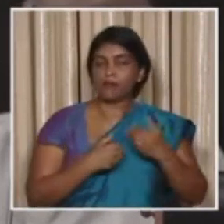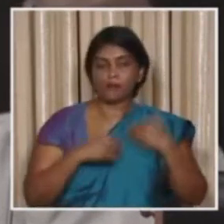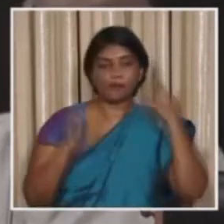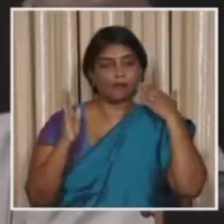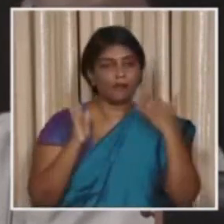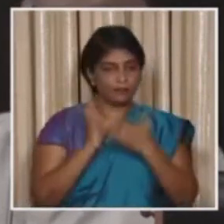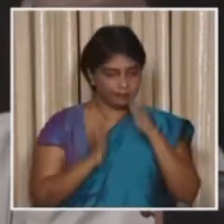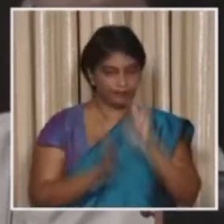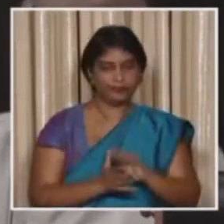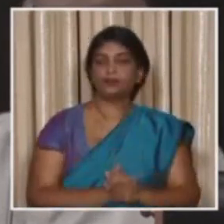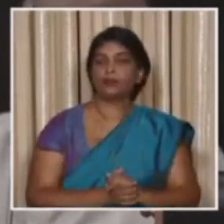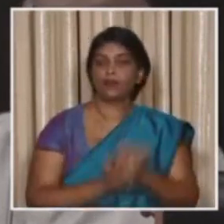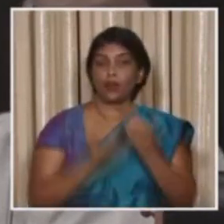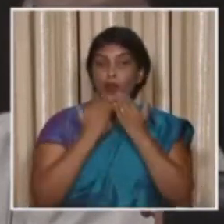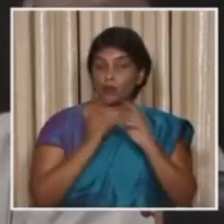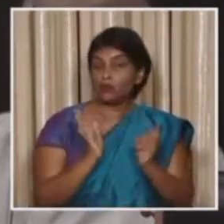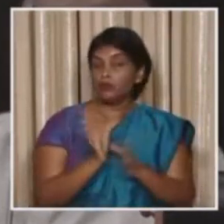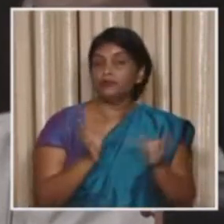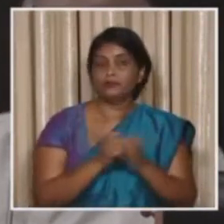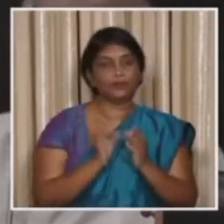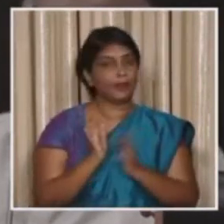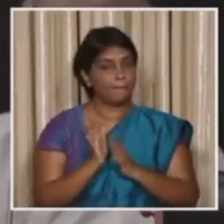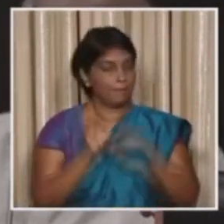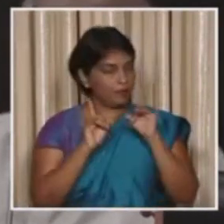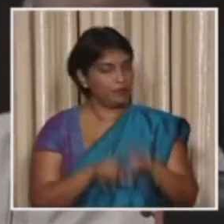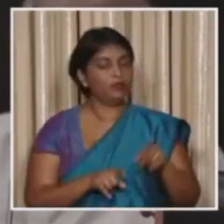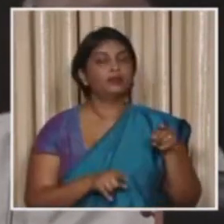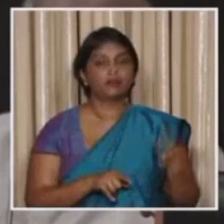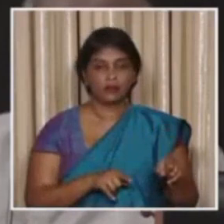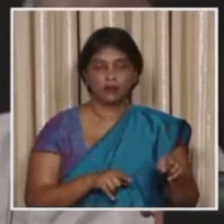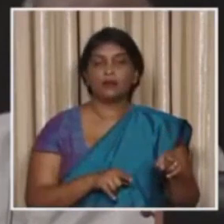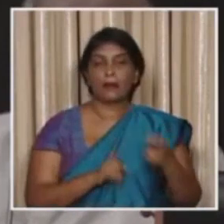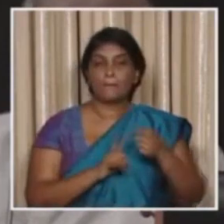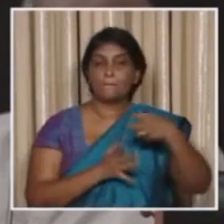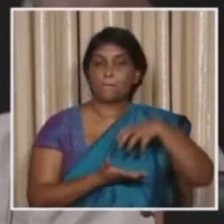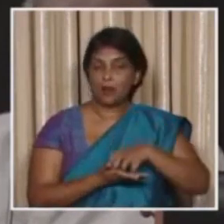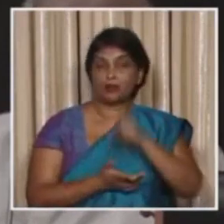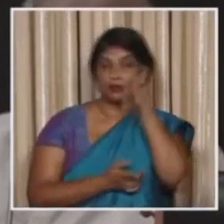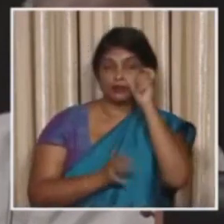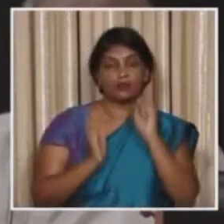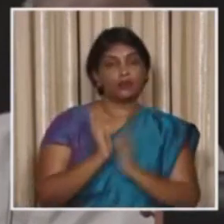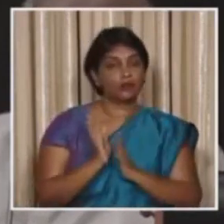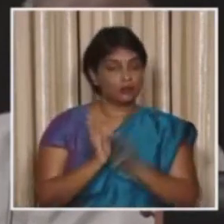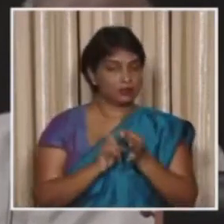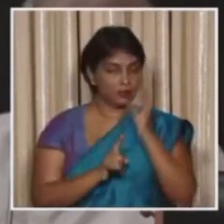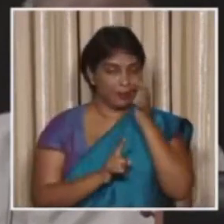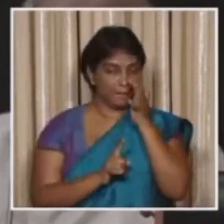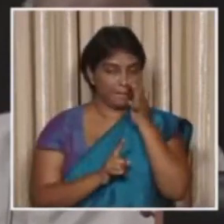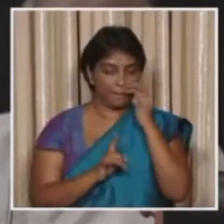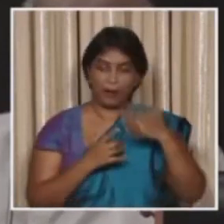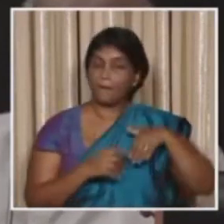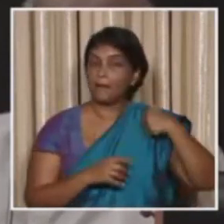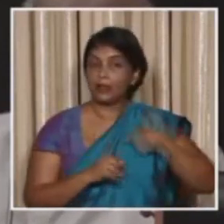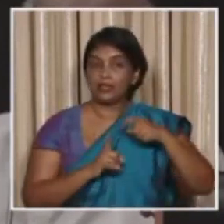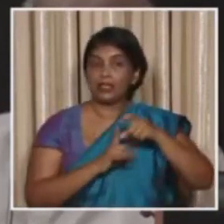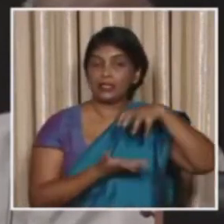අවධානය යොමු වී තිබෙනවා. උපදේශක සභාවේ සමාජිකයන් ලෙස පළාත් අධීක්ෂණ කමිටු සභාපති හෝ ප්‍රධානීන්